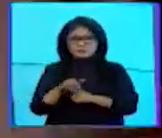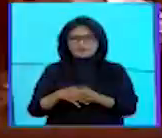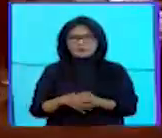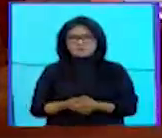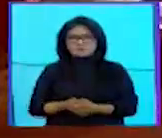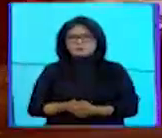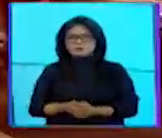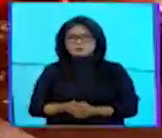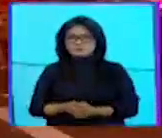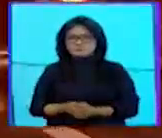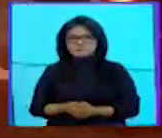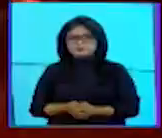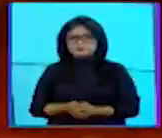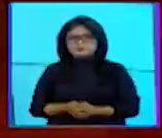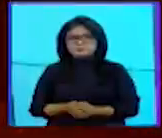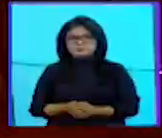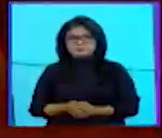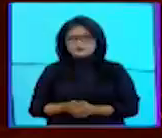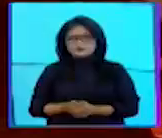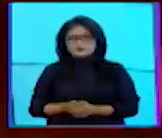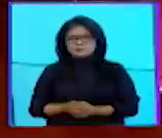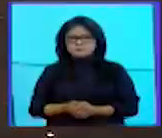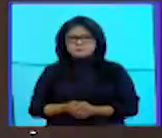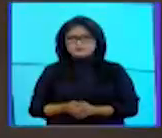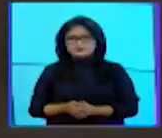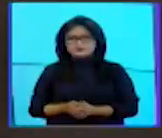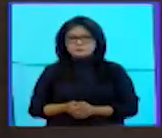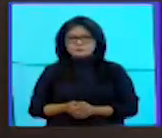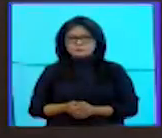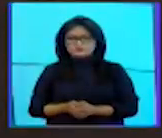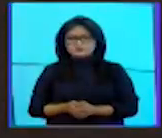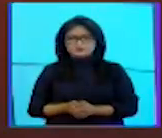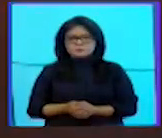Dari Jakarta, Camar Hainda, Novan Dwi, dan Ahmad Muharlin melaporkan.